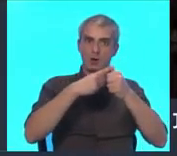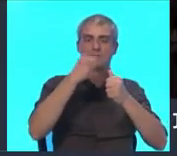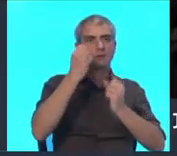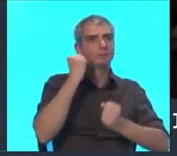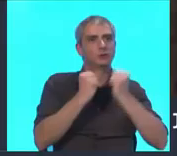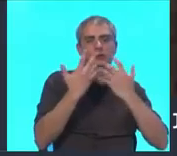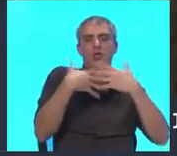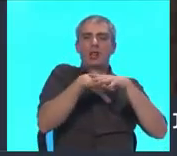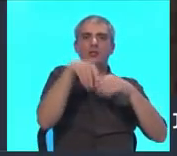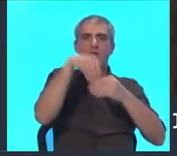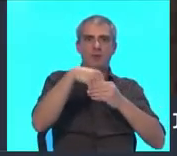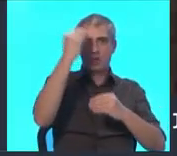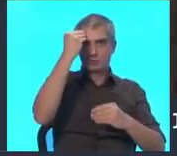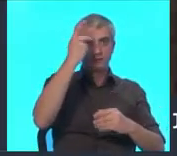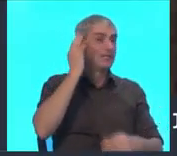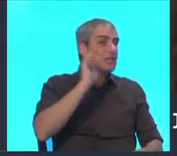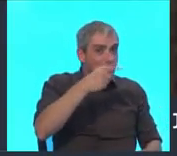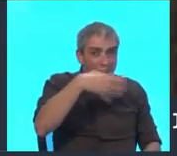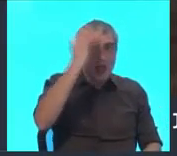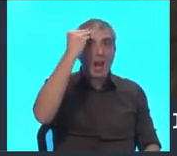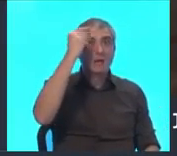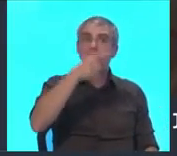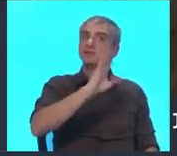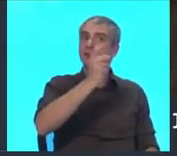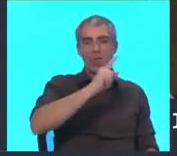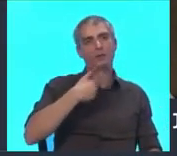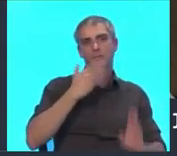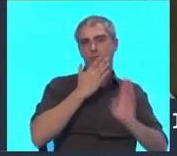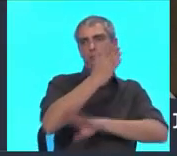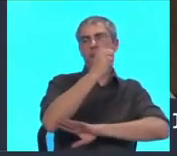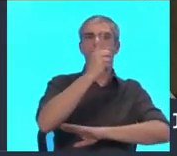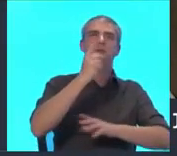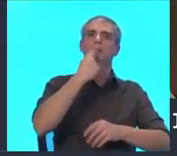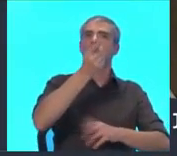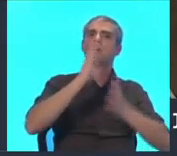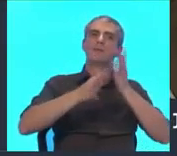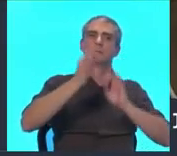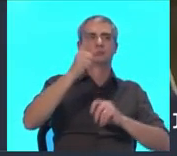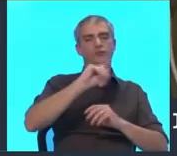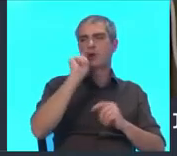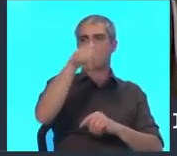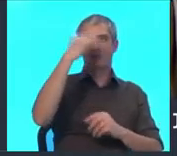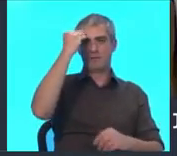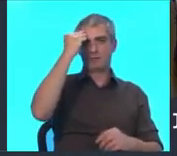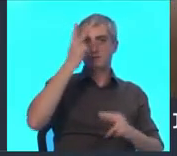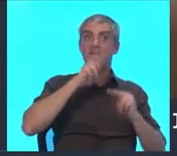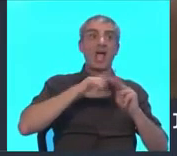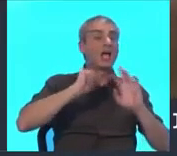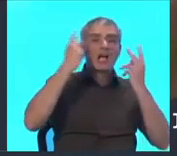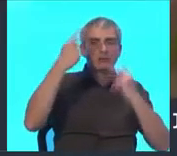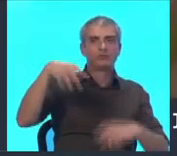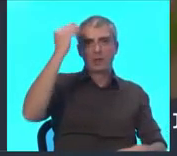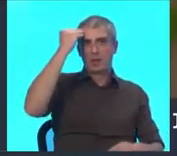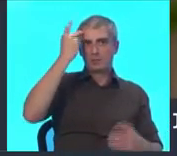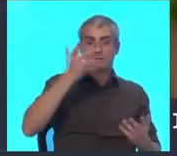להשתלב במסגרת. הילדה שלך תלך לבית ספר, אם לא אני אלך לדווח לשופטת שלא מגיעה לבית ספר. הכי חשוב יש תלמד. יש